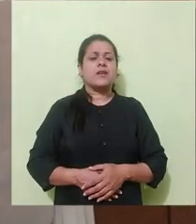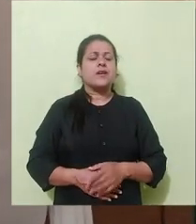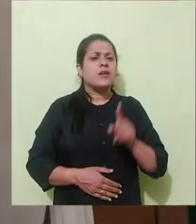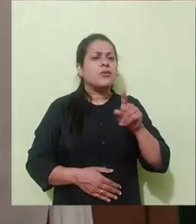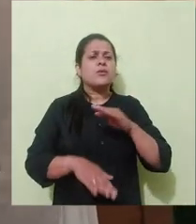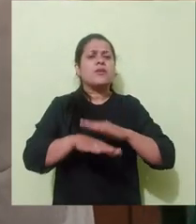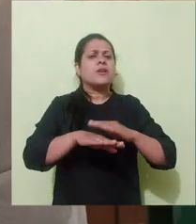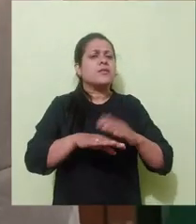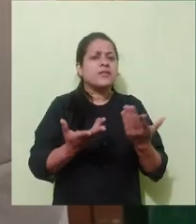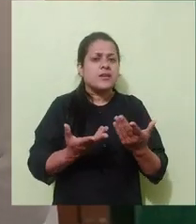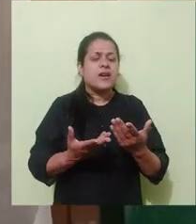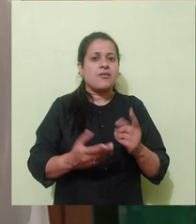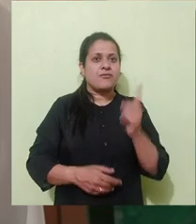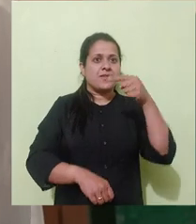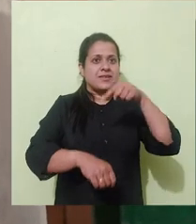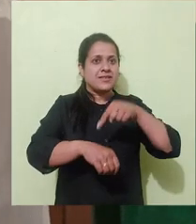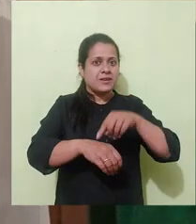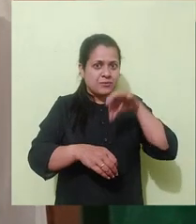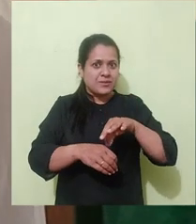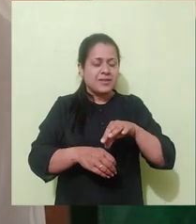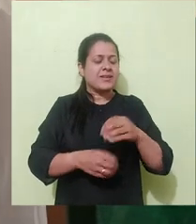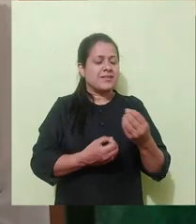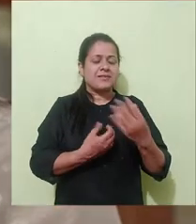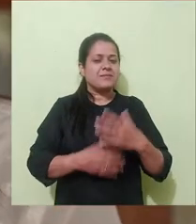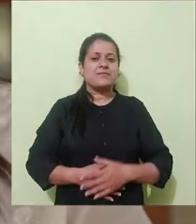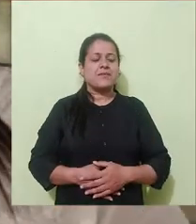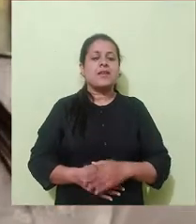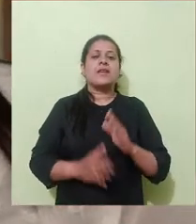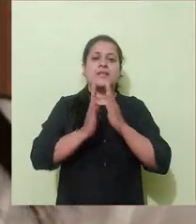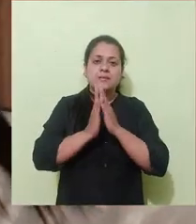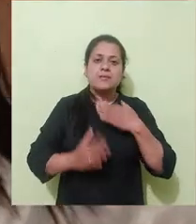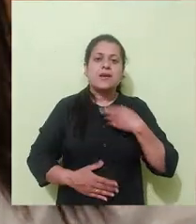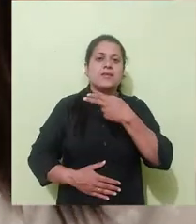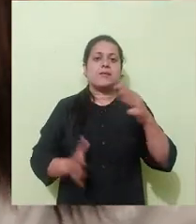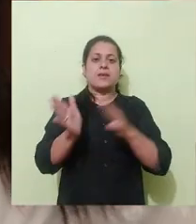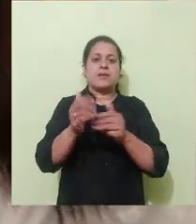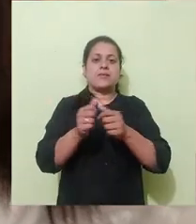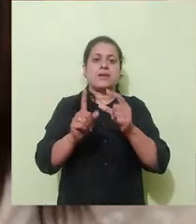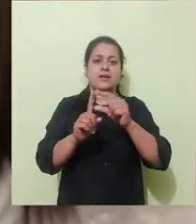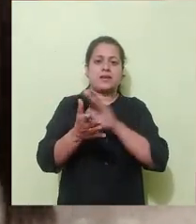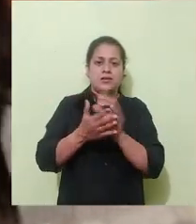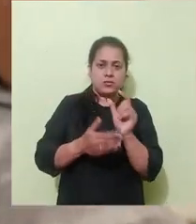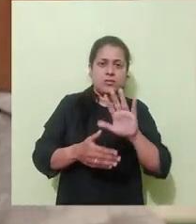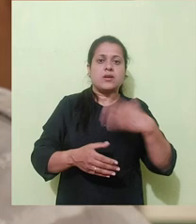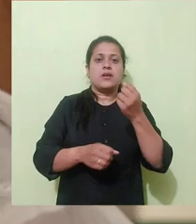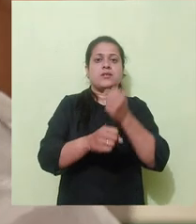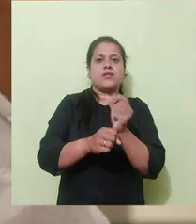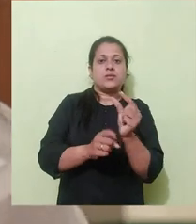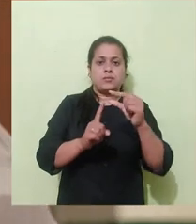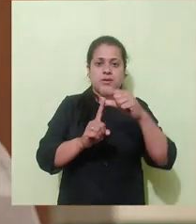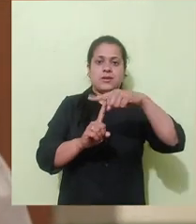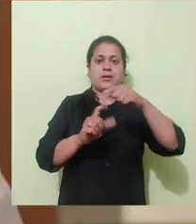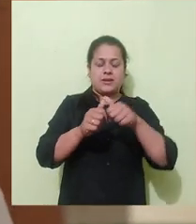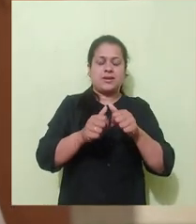मुझे बताइए आपका अनुभव कैसे रहा पहली बार आप वोट कर रहे हो इसमें. नमस्ते, मेरा नाम है मधु गुप्ता. मैं कहना चाहती हूँ कि